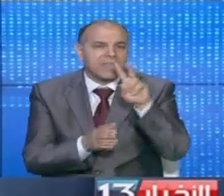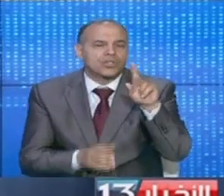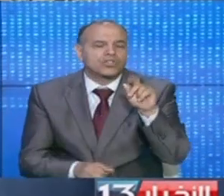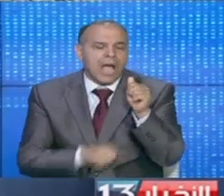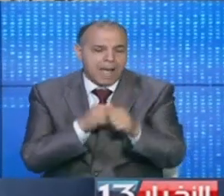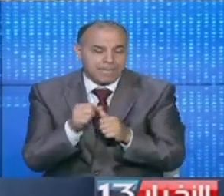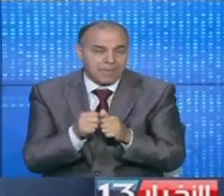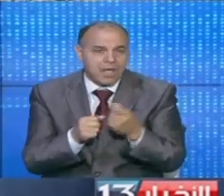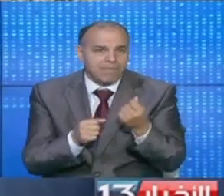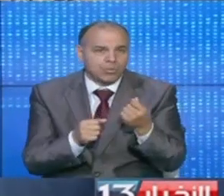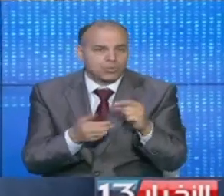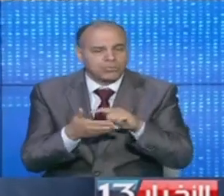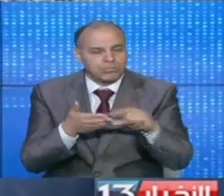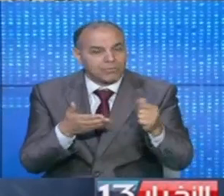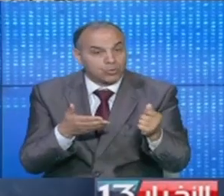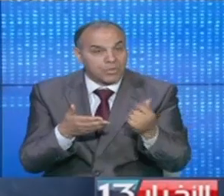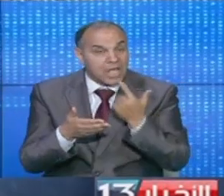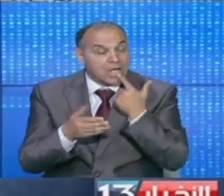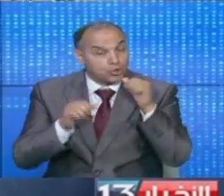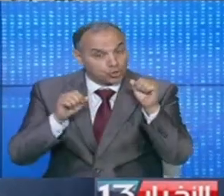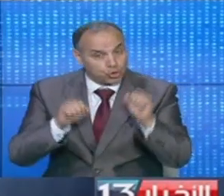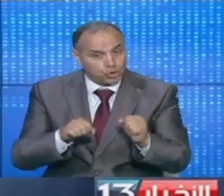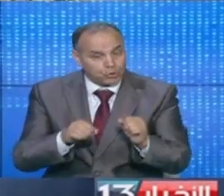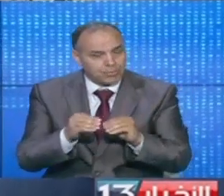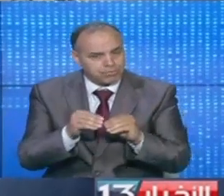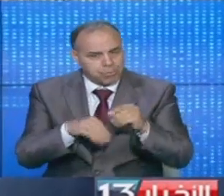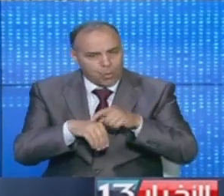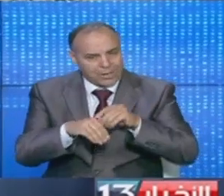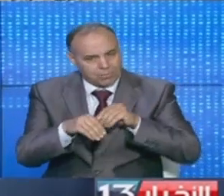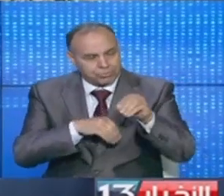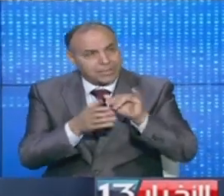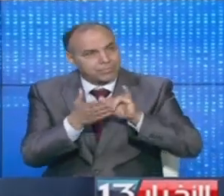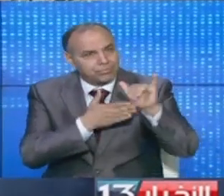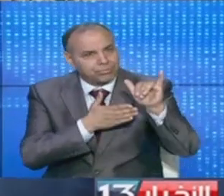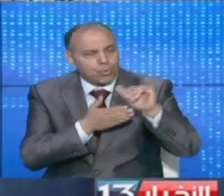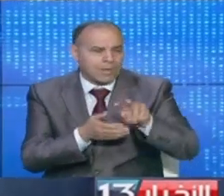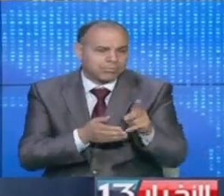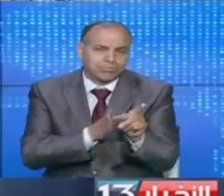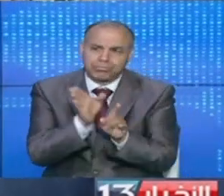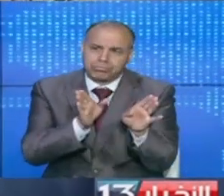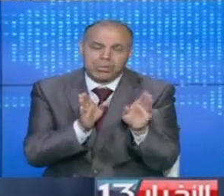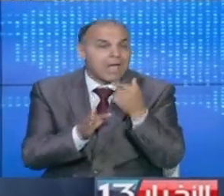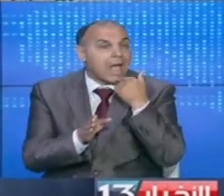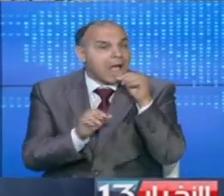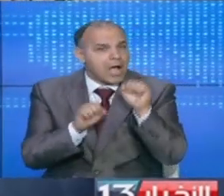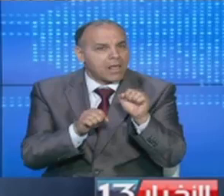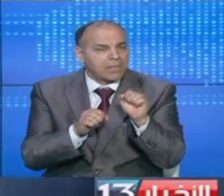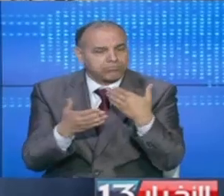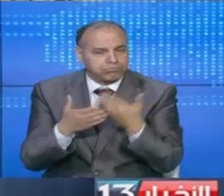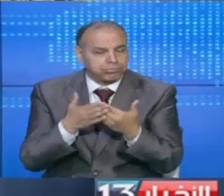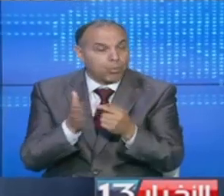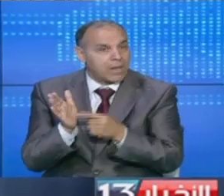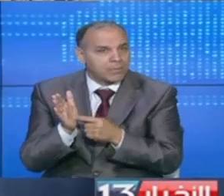بقيمه التذكير كما يمكنهم تاجيل موعد سفرهم او تغيير الوجه مع الاخذ بعين